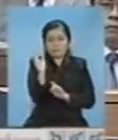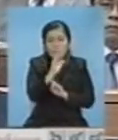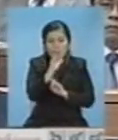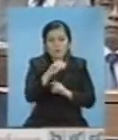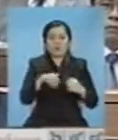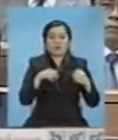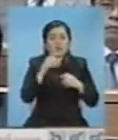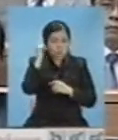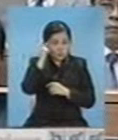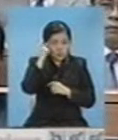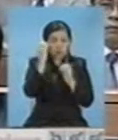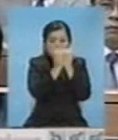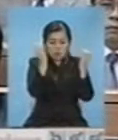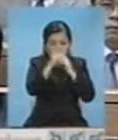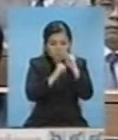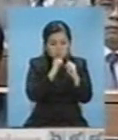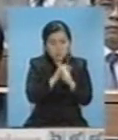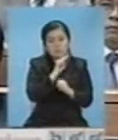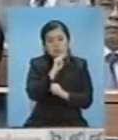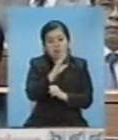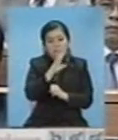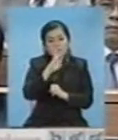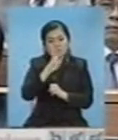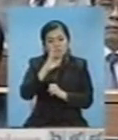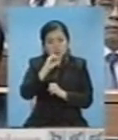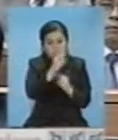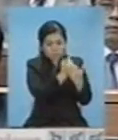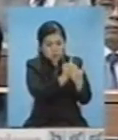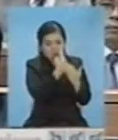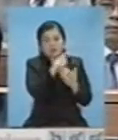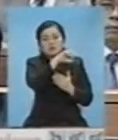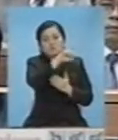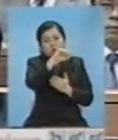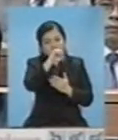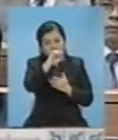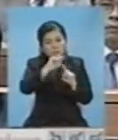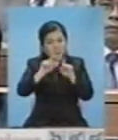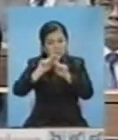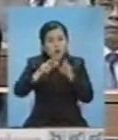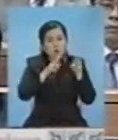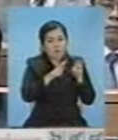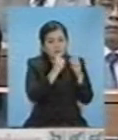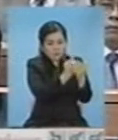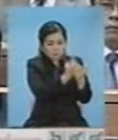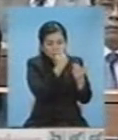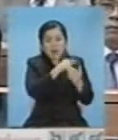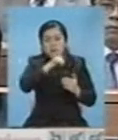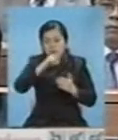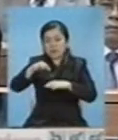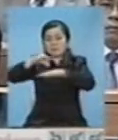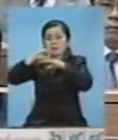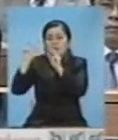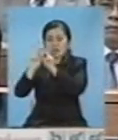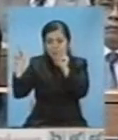40ท่านประธานก็ทราบเช่นเดียวกับผมตัวแทนพรรคการเมืองสามารถเข้าไปเป็นกรรมการสรรหา